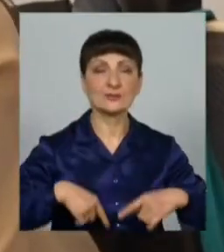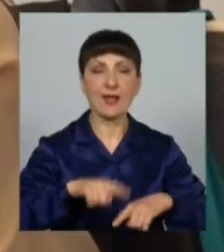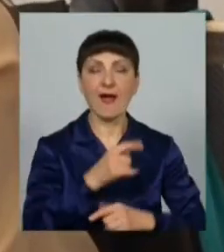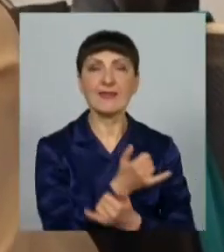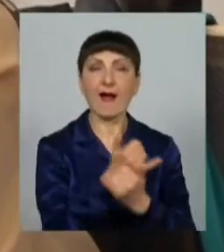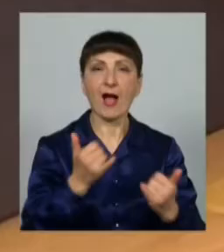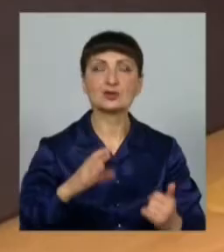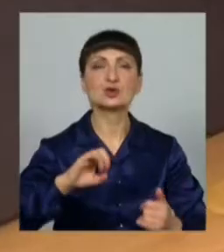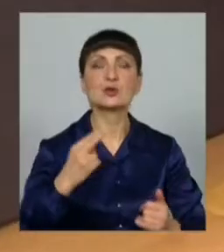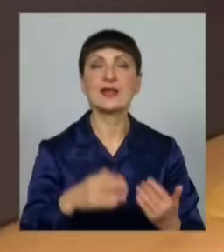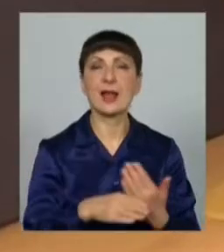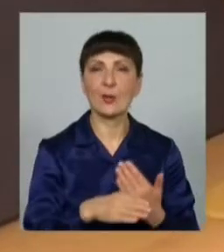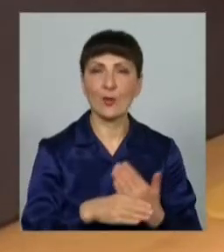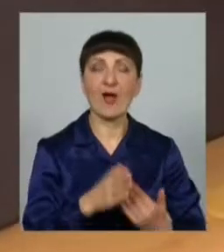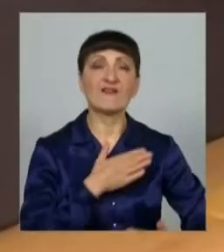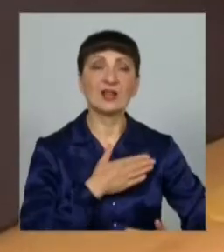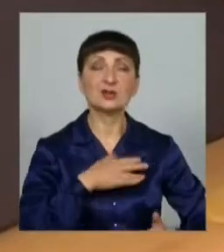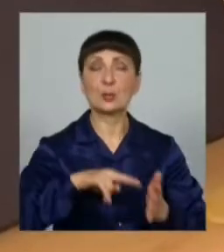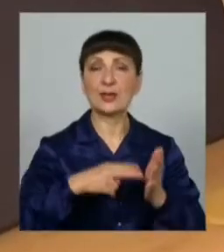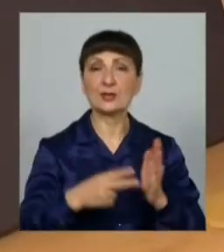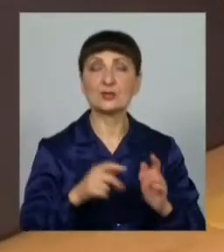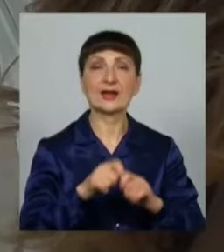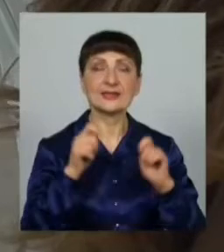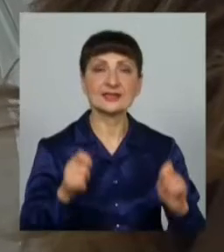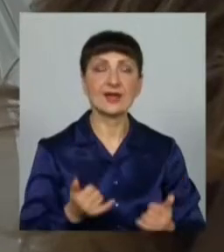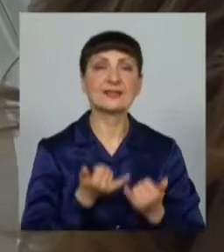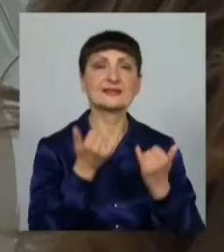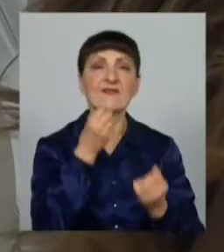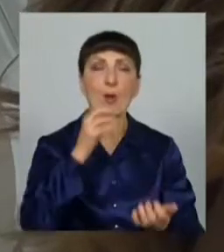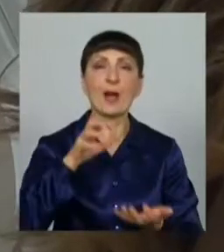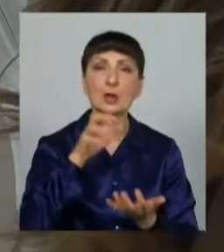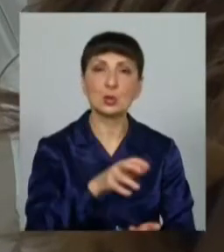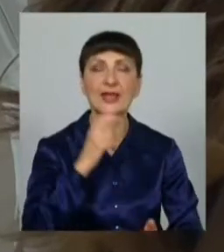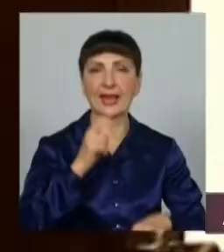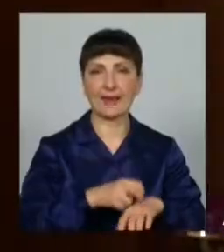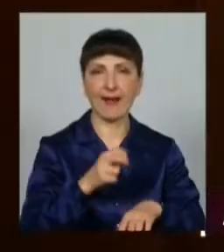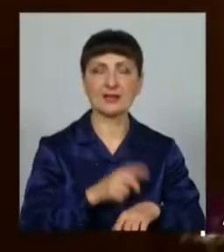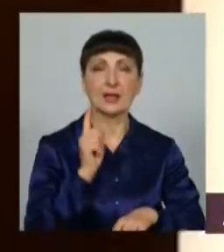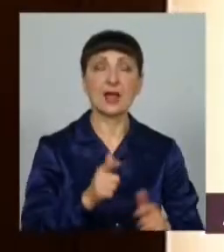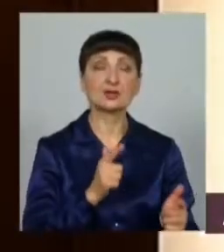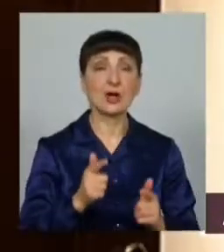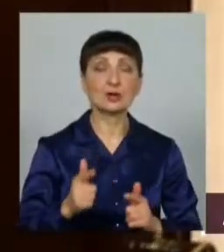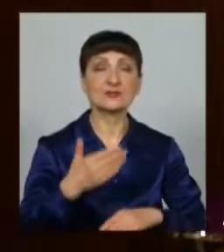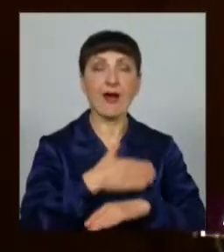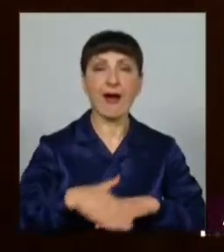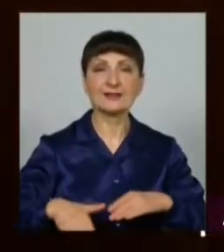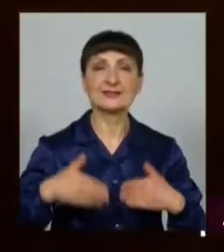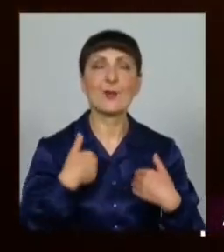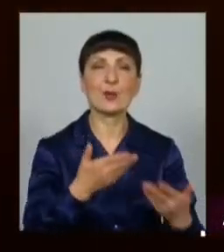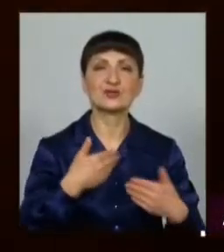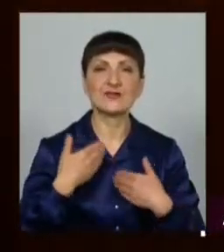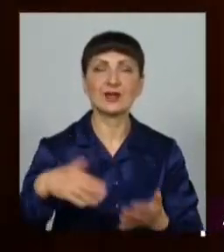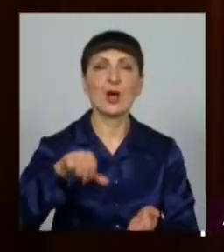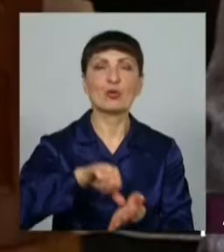окажут социальную помощь. Волонтеры планируют организовать доставку продуктов и лекарств. Также готовятся адресные поздравления